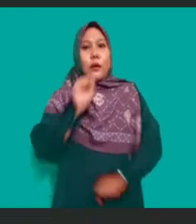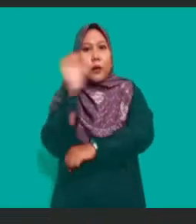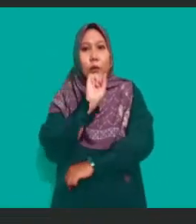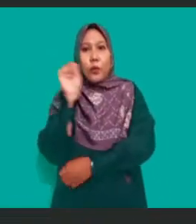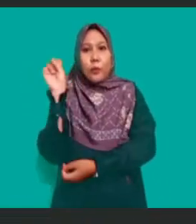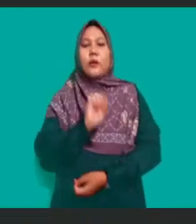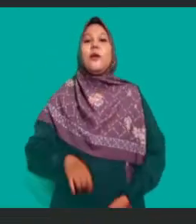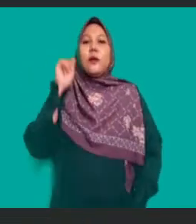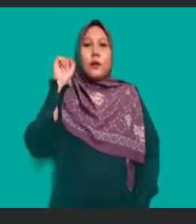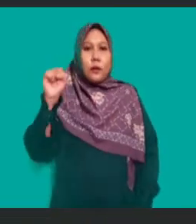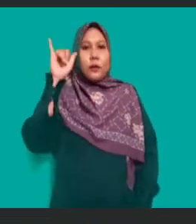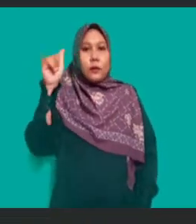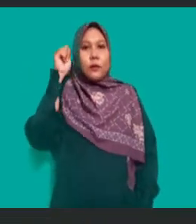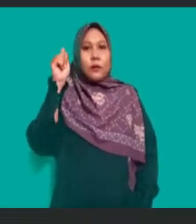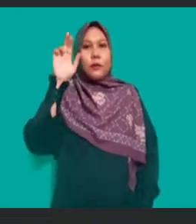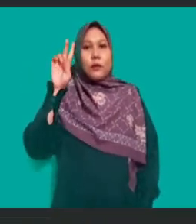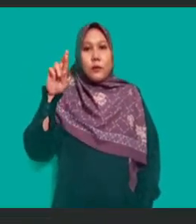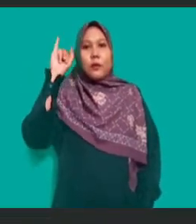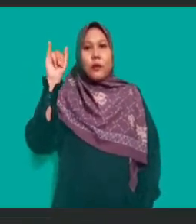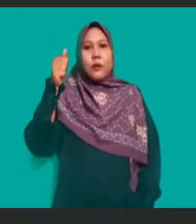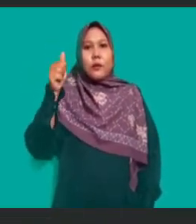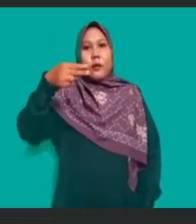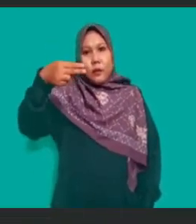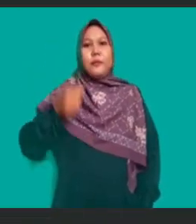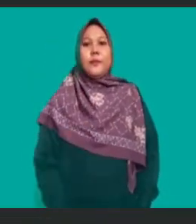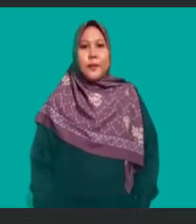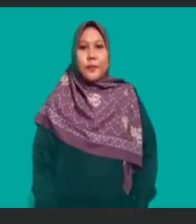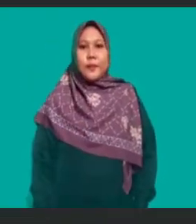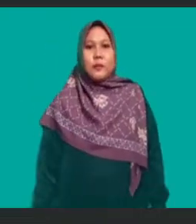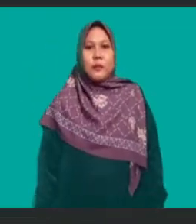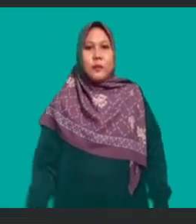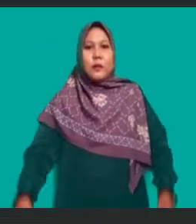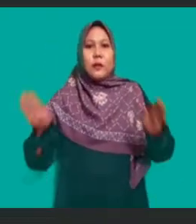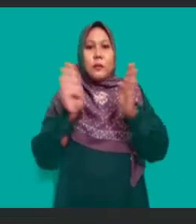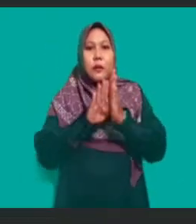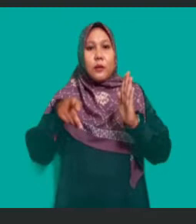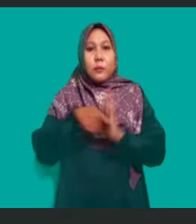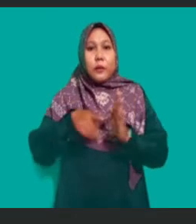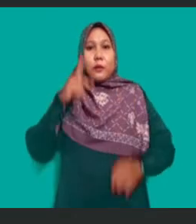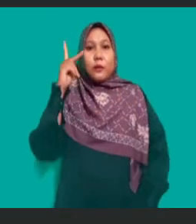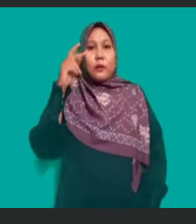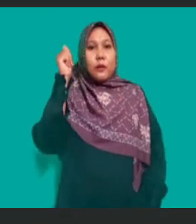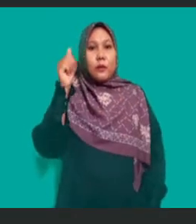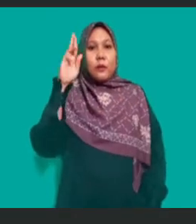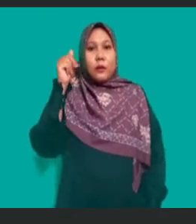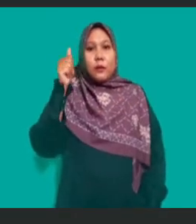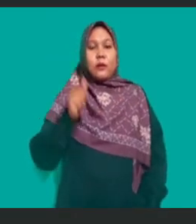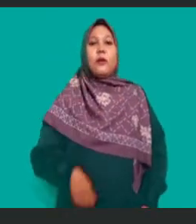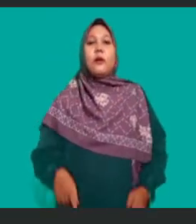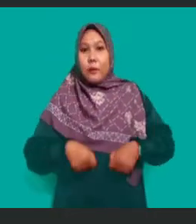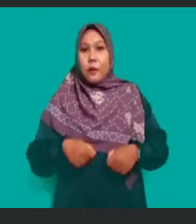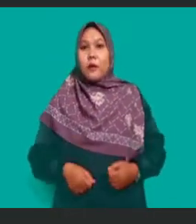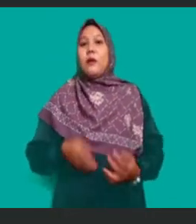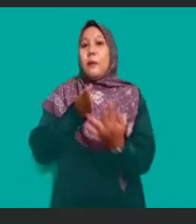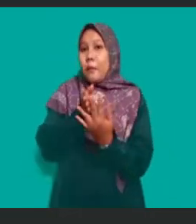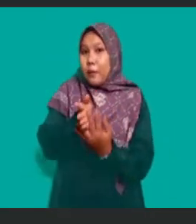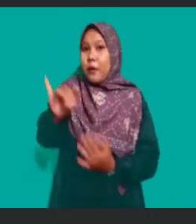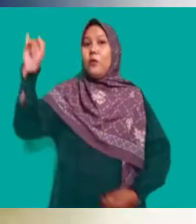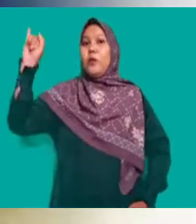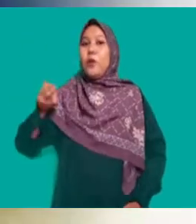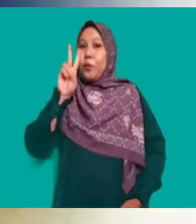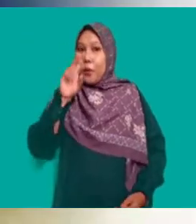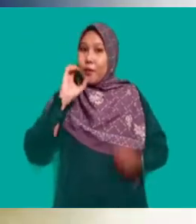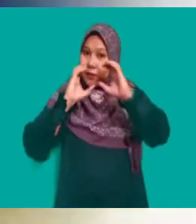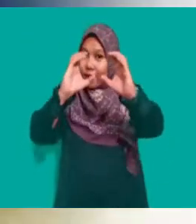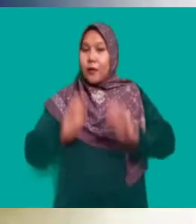Berperkara di Pengadilan Agama Batu Sangkar dapat dilakukan melalui dua cara, yaitu secara manual dengan datang